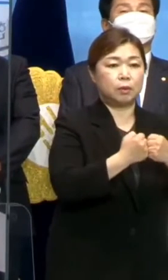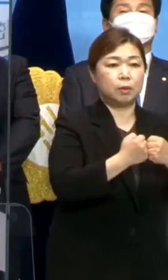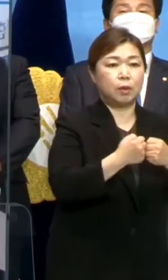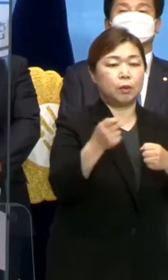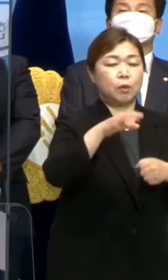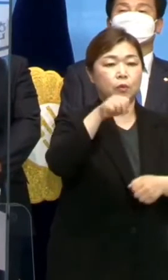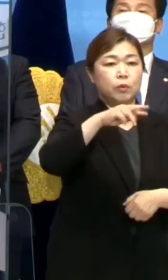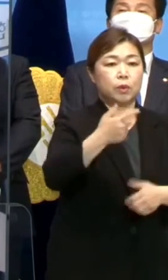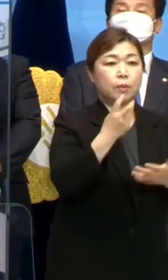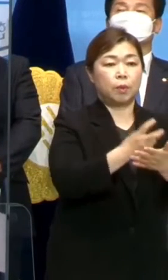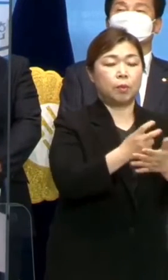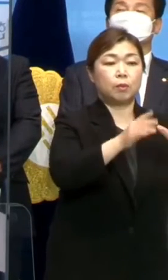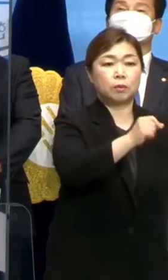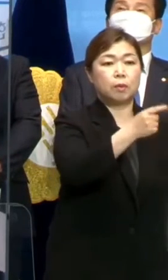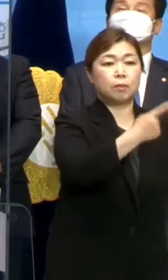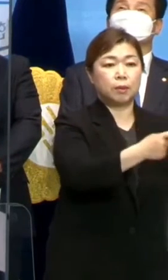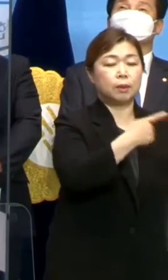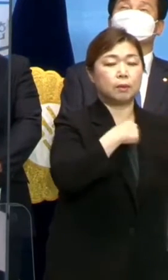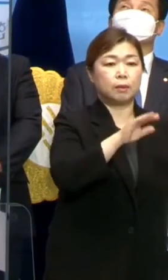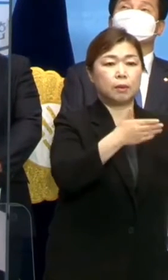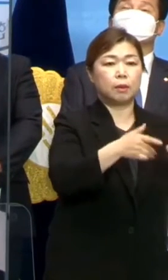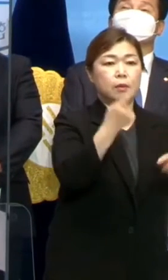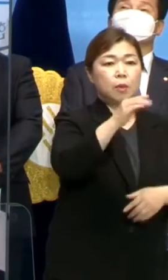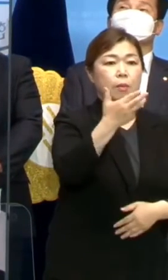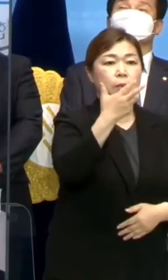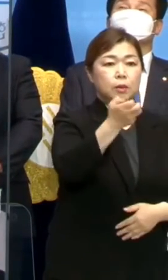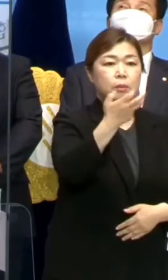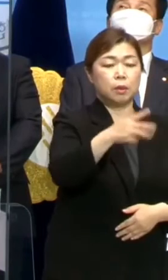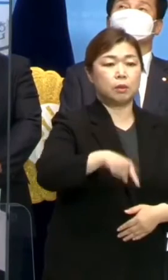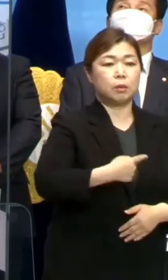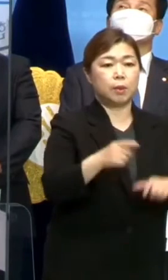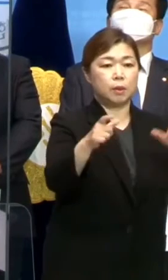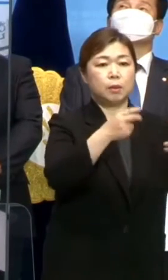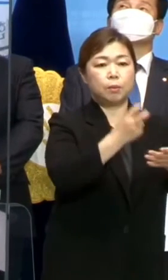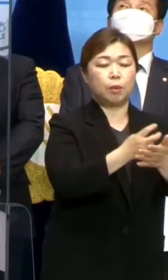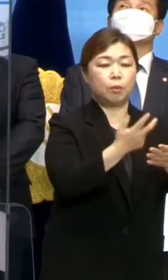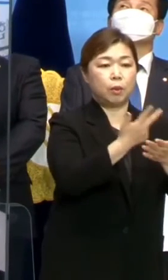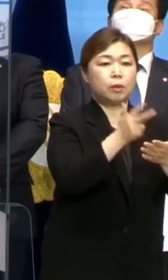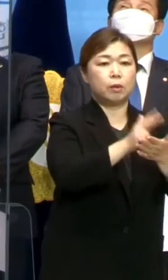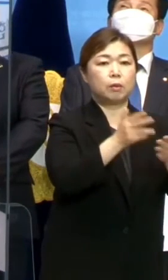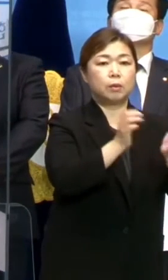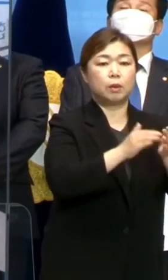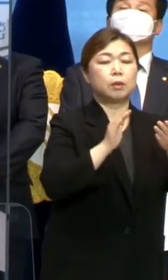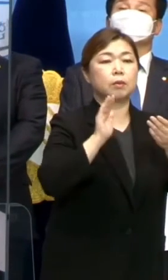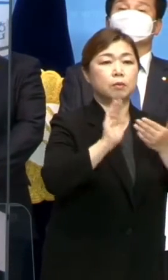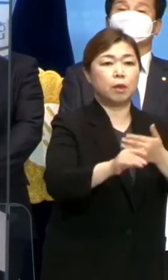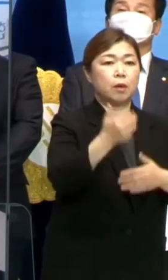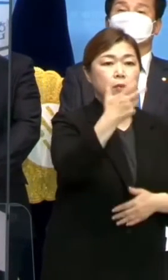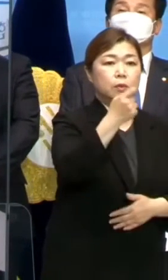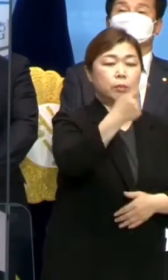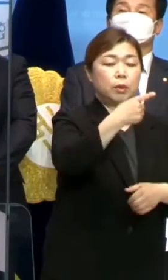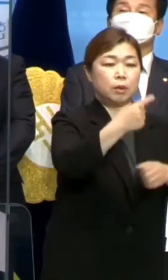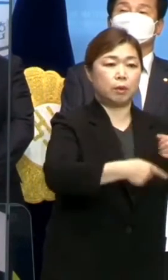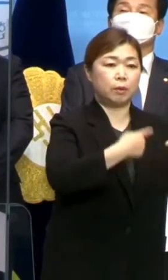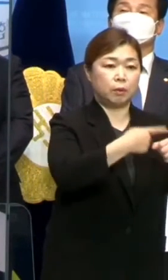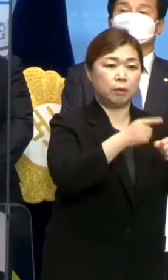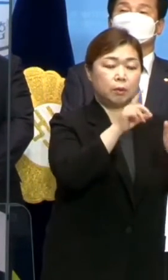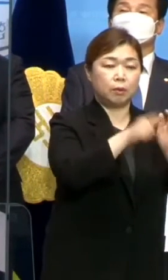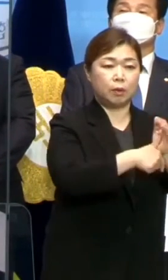지방자치제도 는 1988년 지방자치 법이 전부 개정된 일에 91년 기방 후에